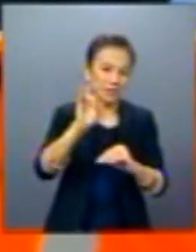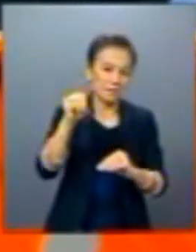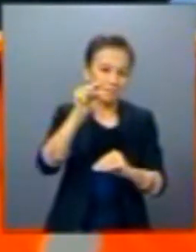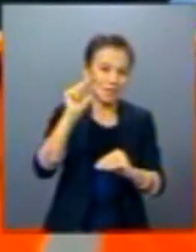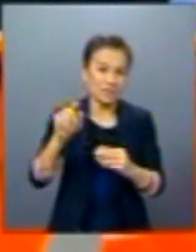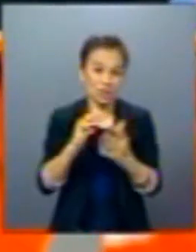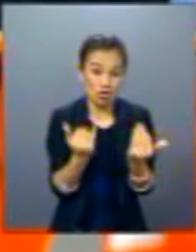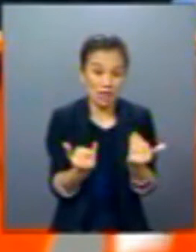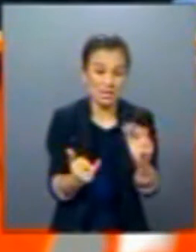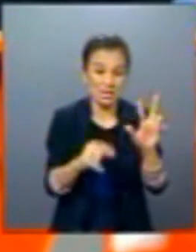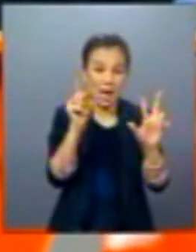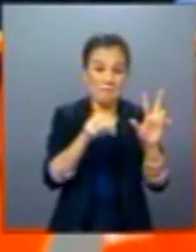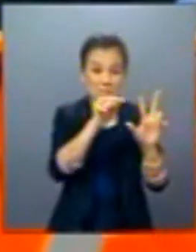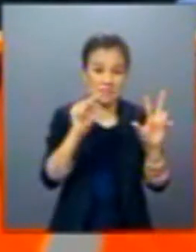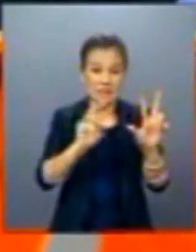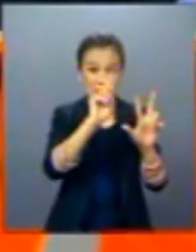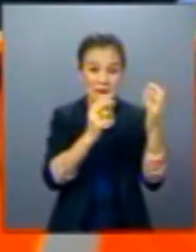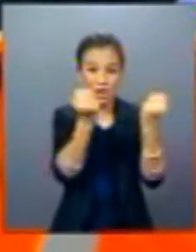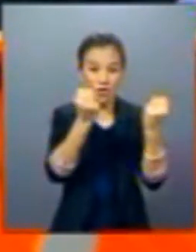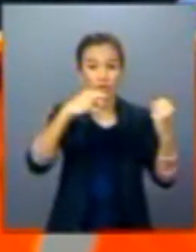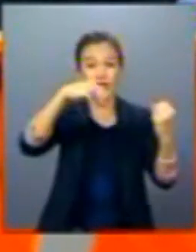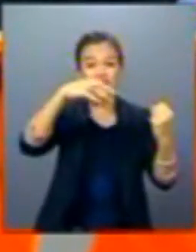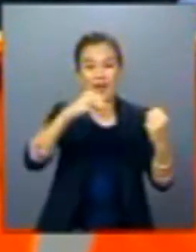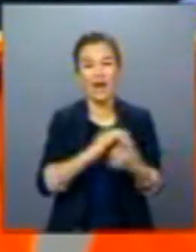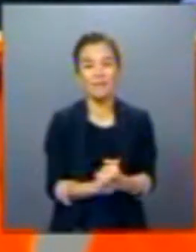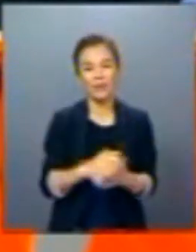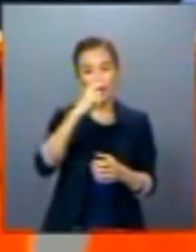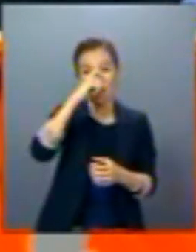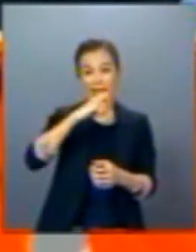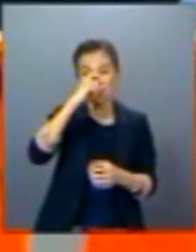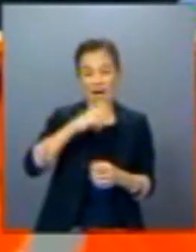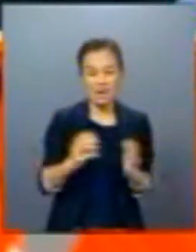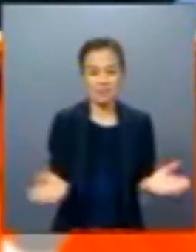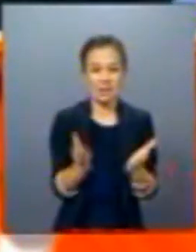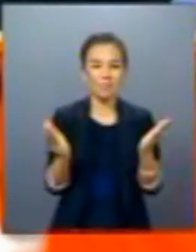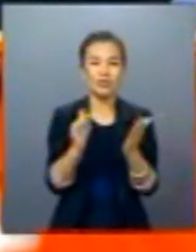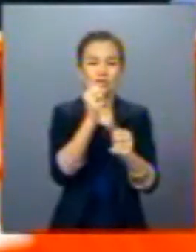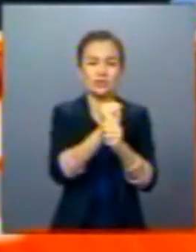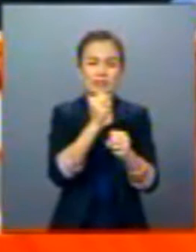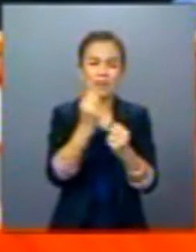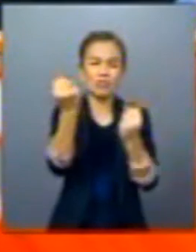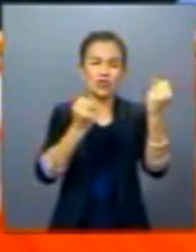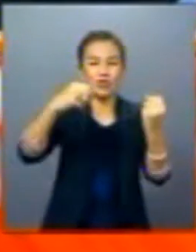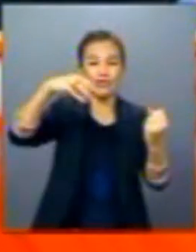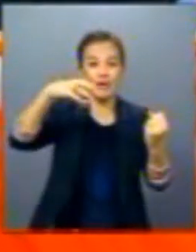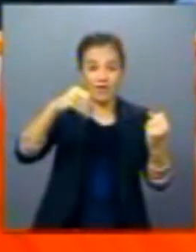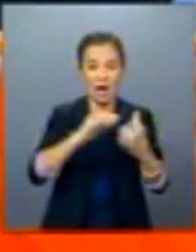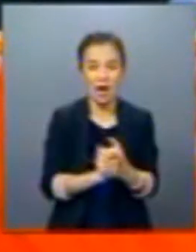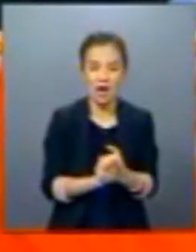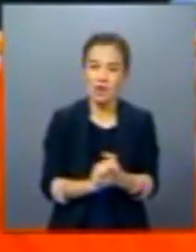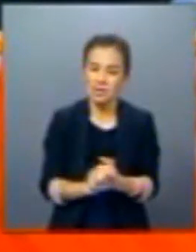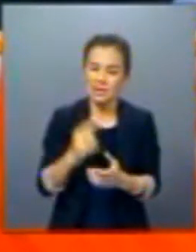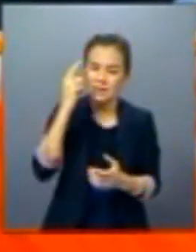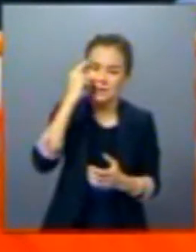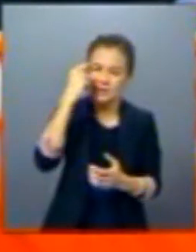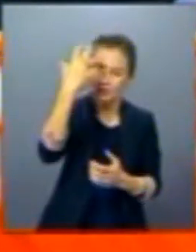นเพียงแค่3%เท่านั้นนะคะคุณศิริมาคะสำหรับไทยแล้วการส่งเสริมผลิตรถยนต์ไฟฟ้าในประเทศที่ครม.อนุมัตินั้นมีแรงจูง